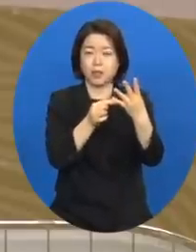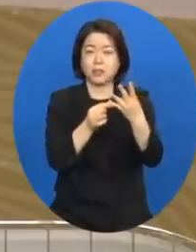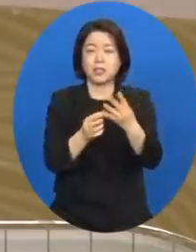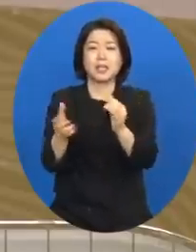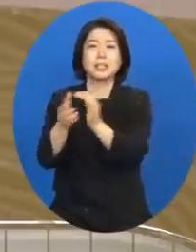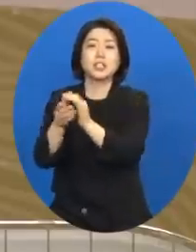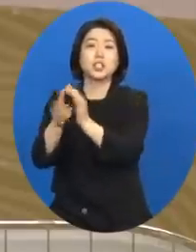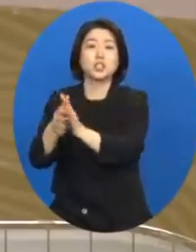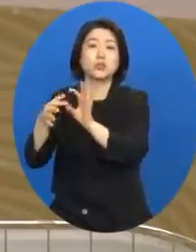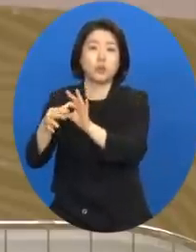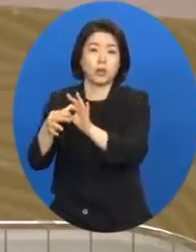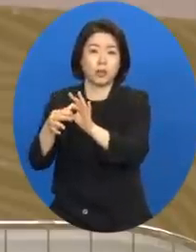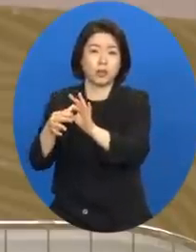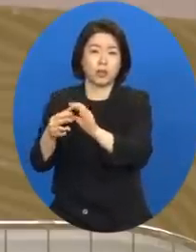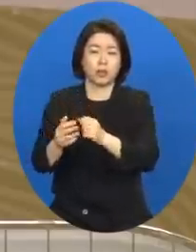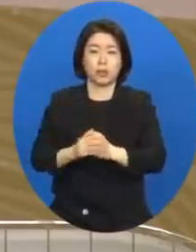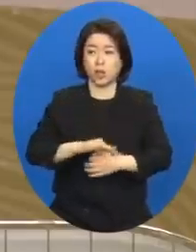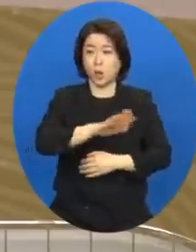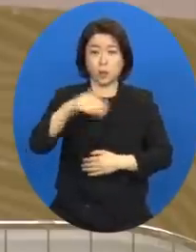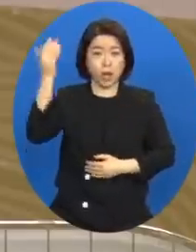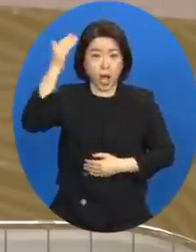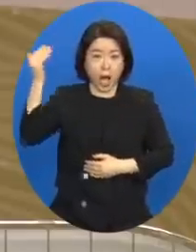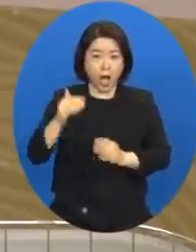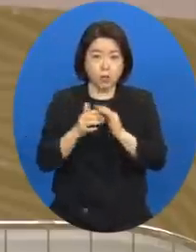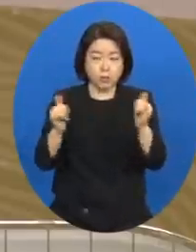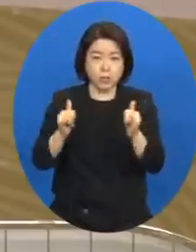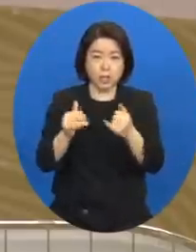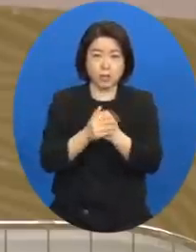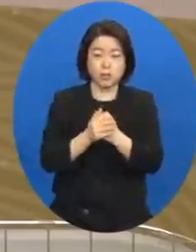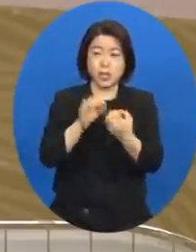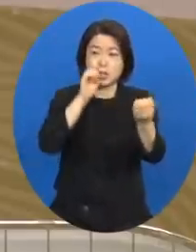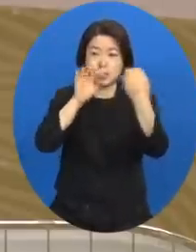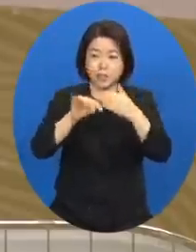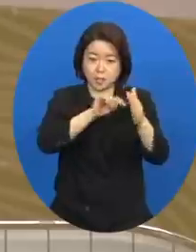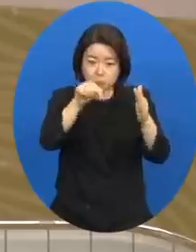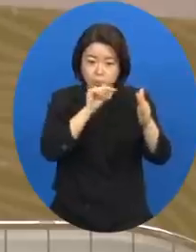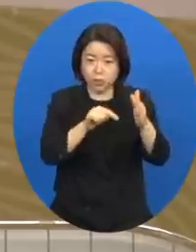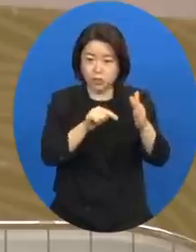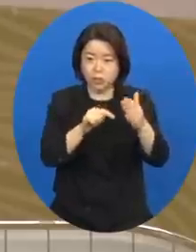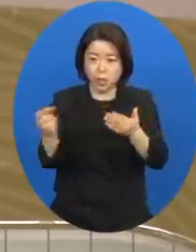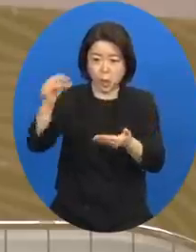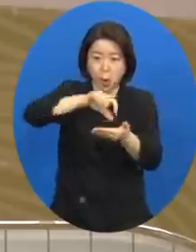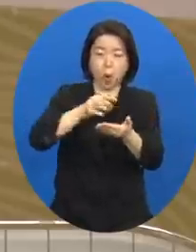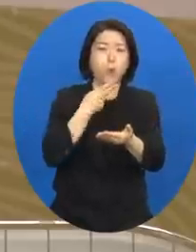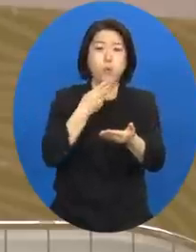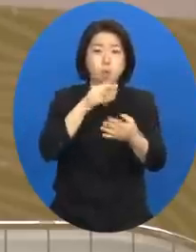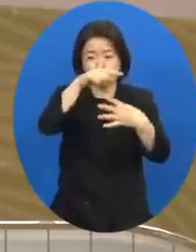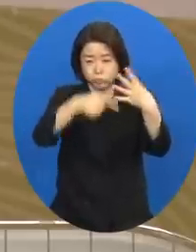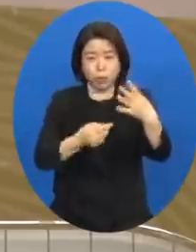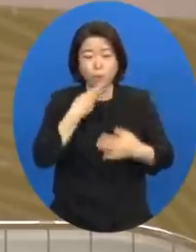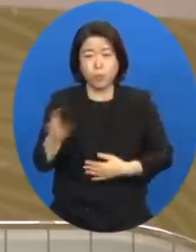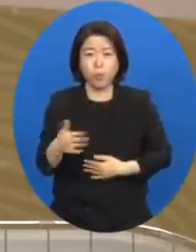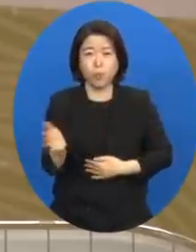친구 관계였는데 우리나라 사람들이 대답한 것에는 들어가지도 않아요, 순서에.